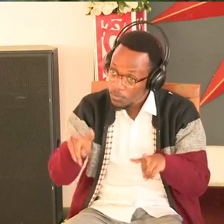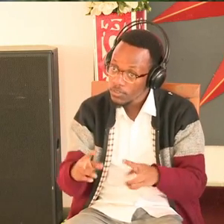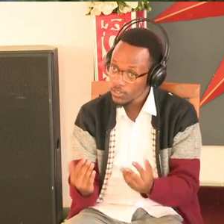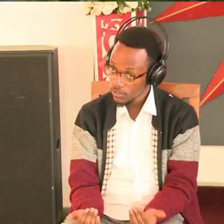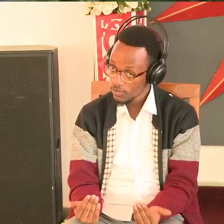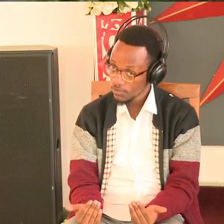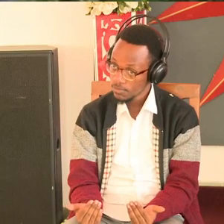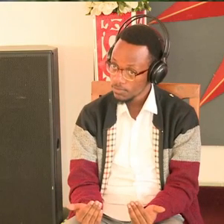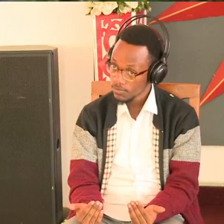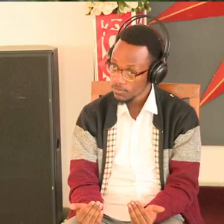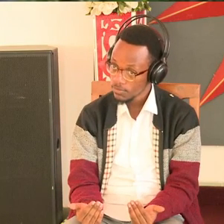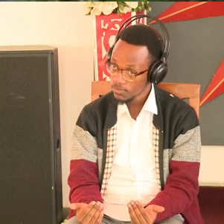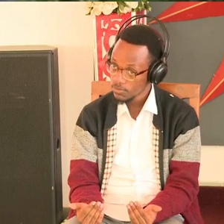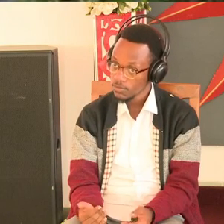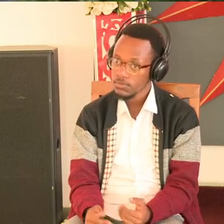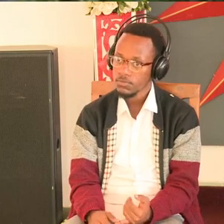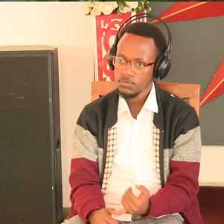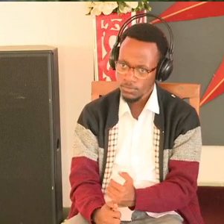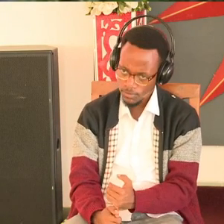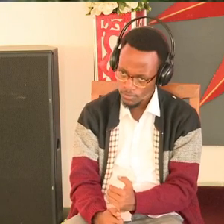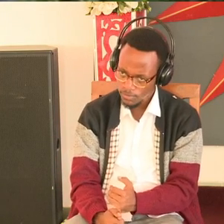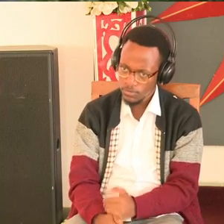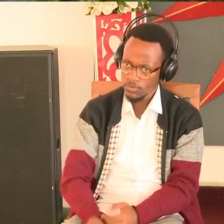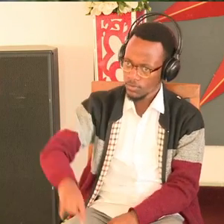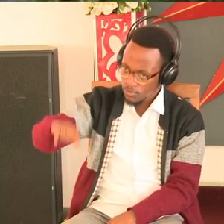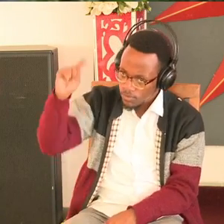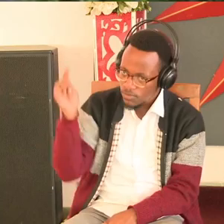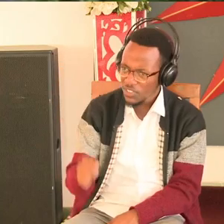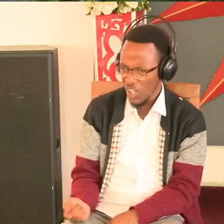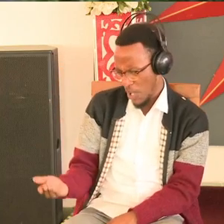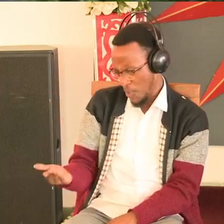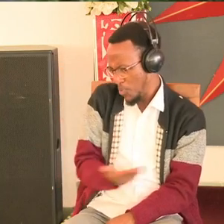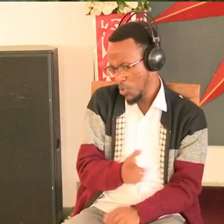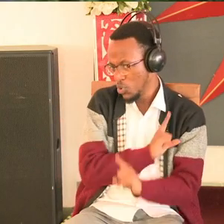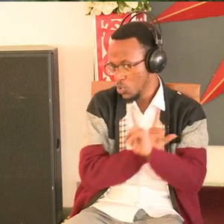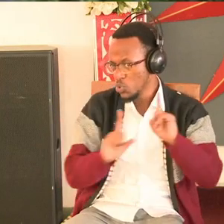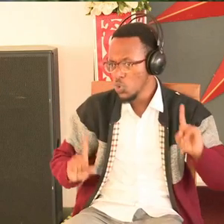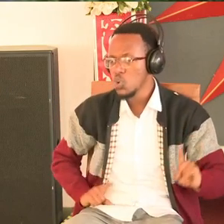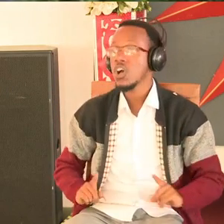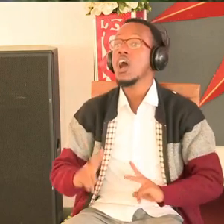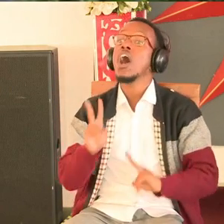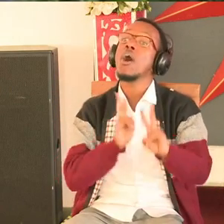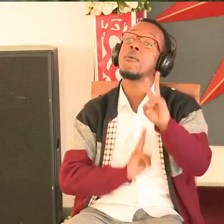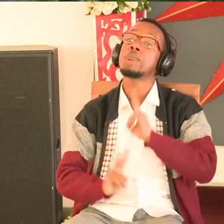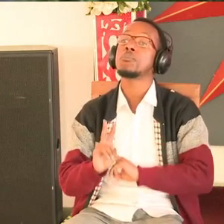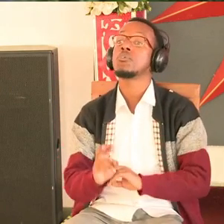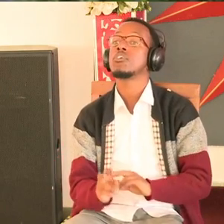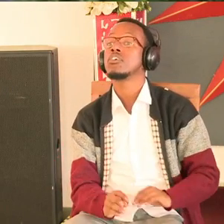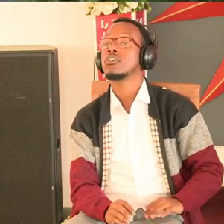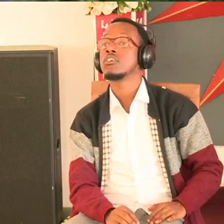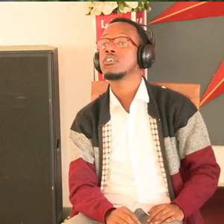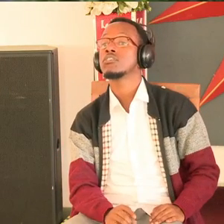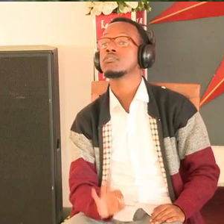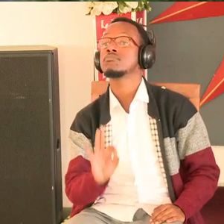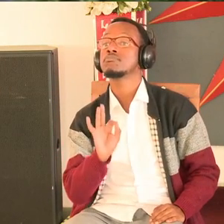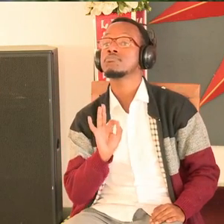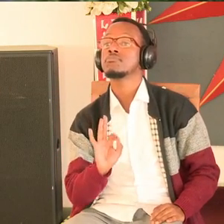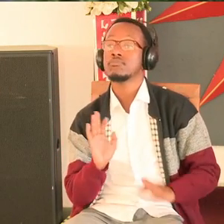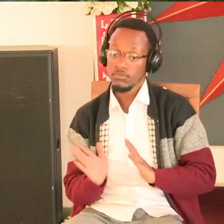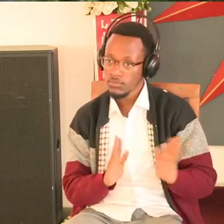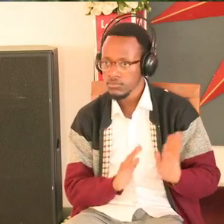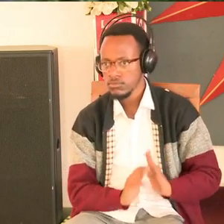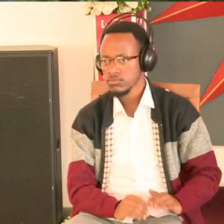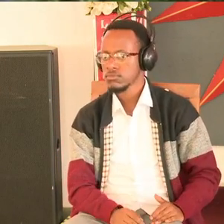ngubu. Birasaba au Seigneur un peuple birakwiye gutegurira umwami